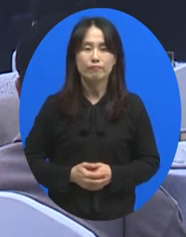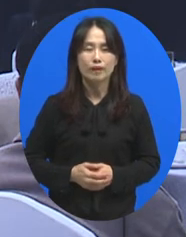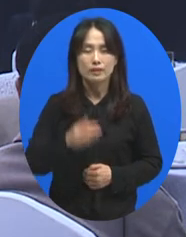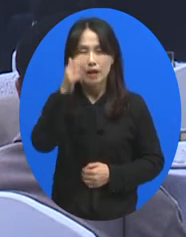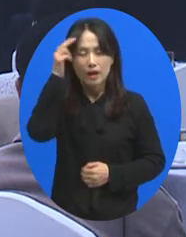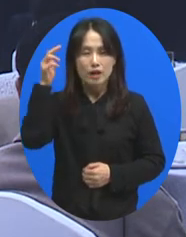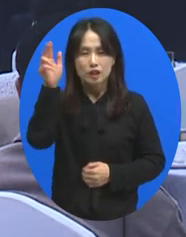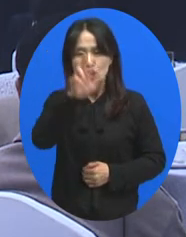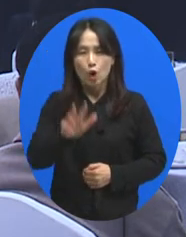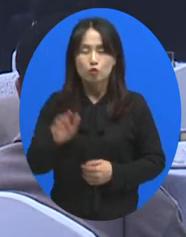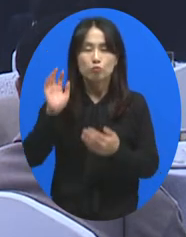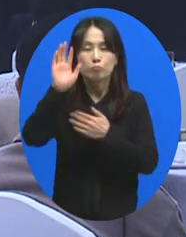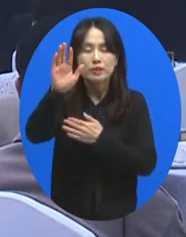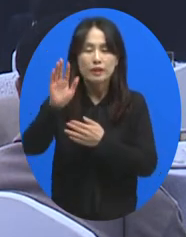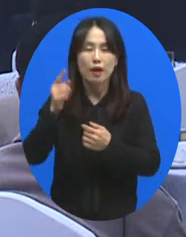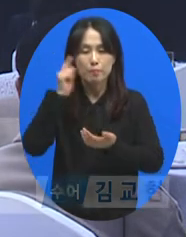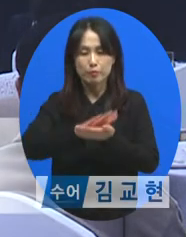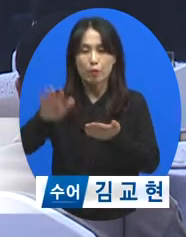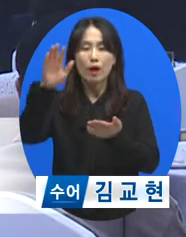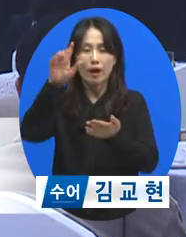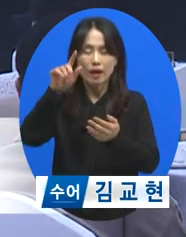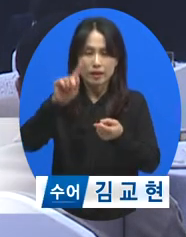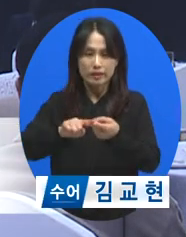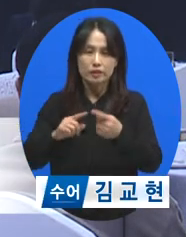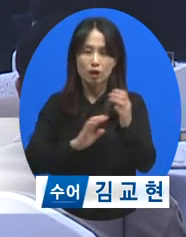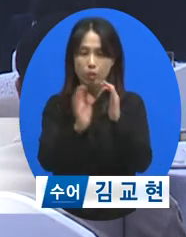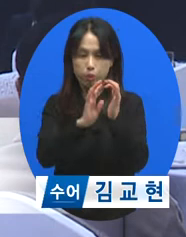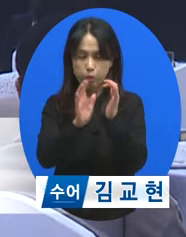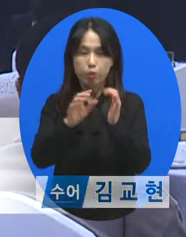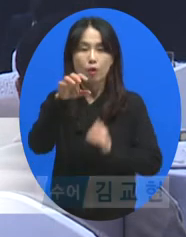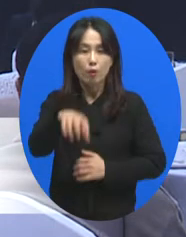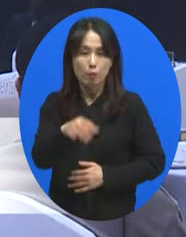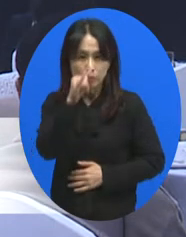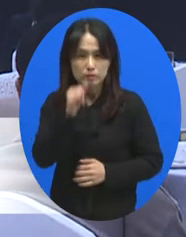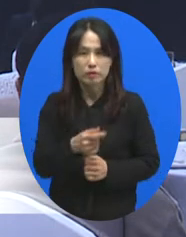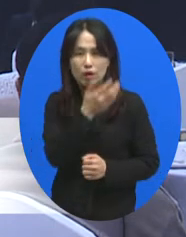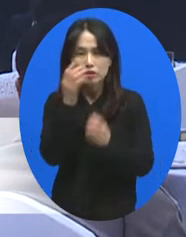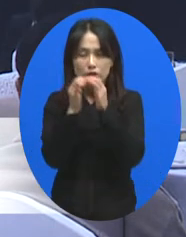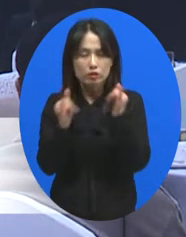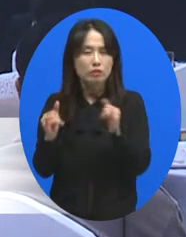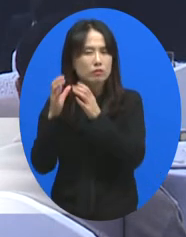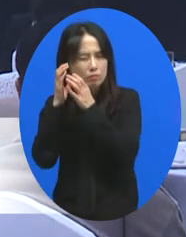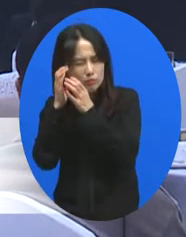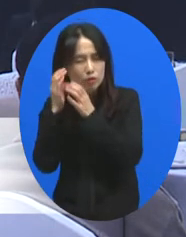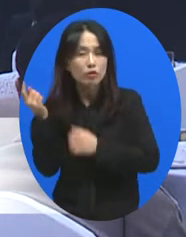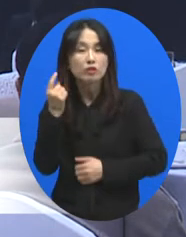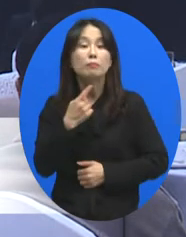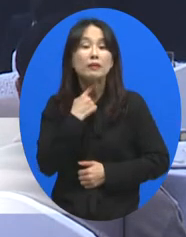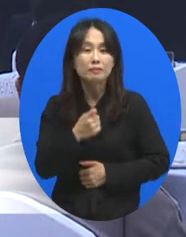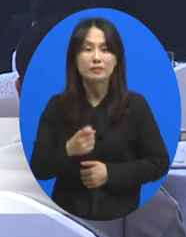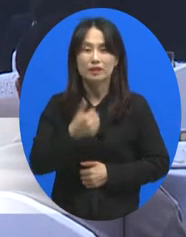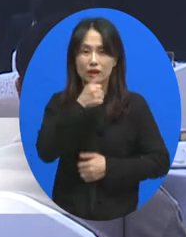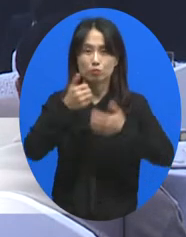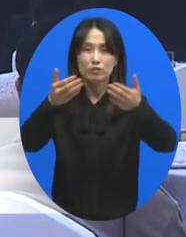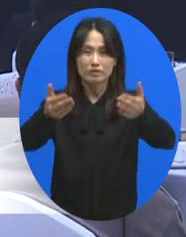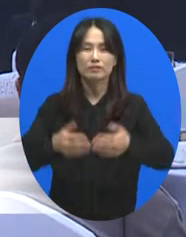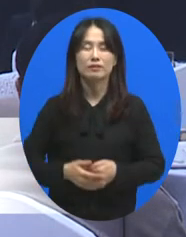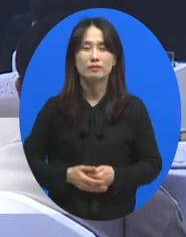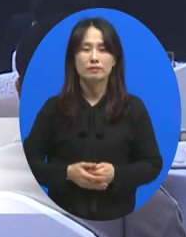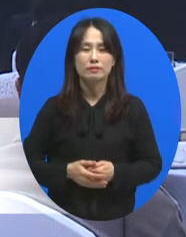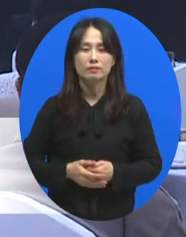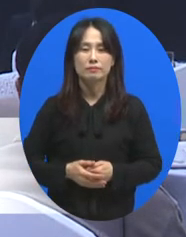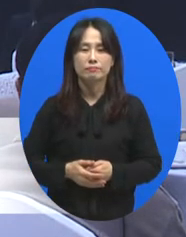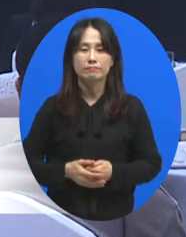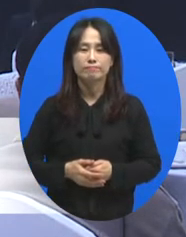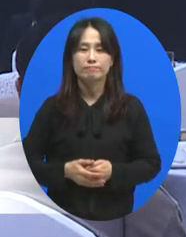경기도가 한반도 평화의 미래에 대해 논의하는 자리를 마련했습니다. 청년 세대의 목소리를 들어보는 시간도 있었는데요. 서문영 기자가